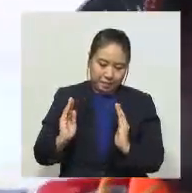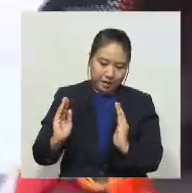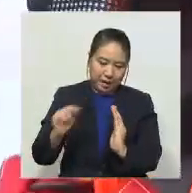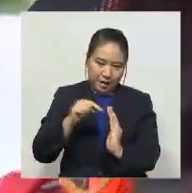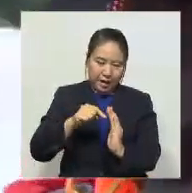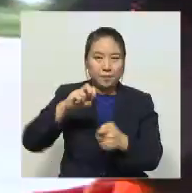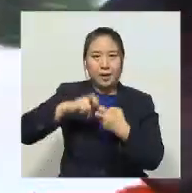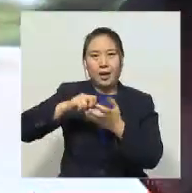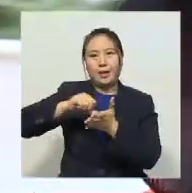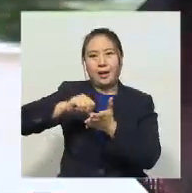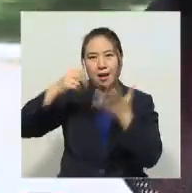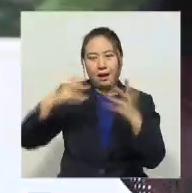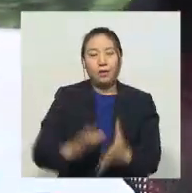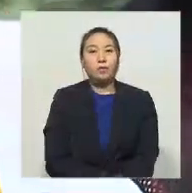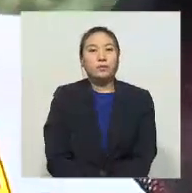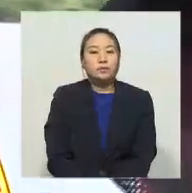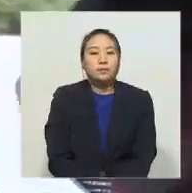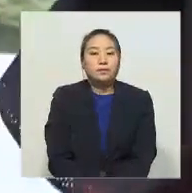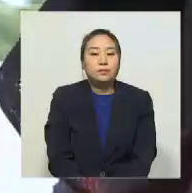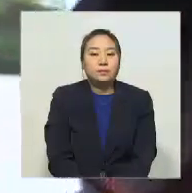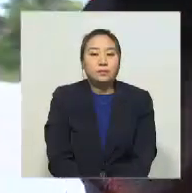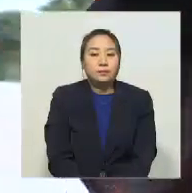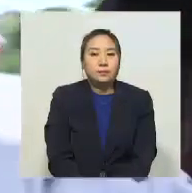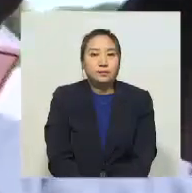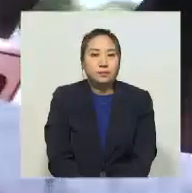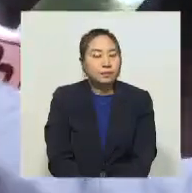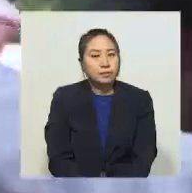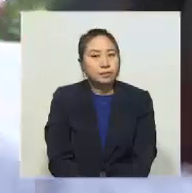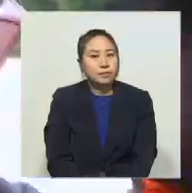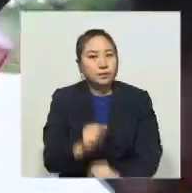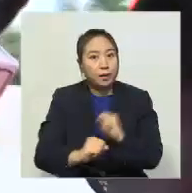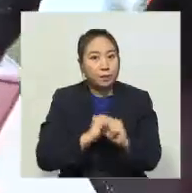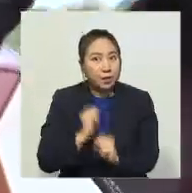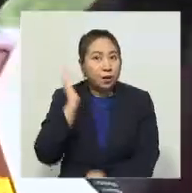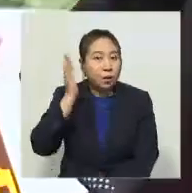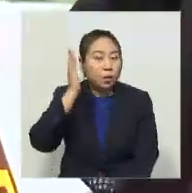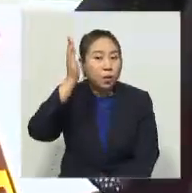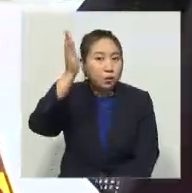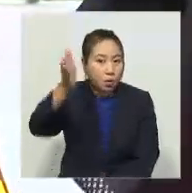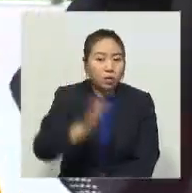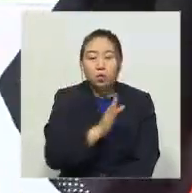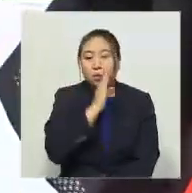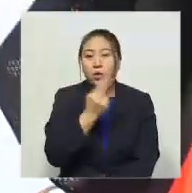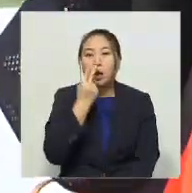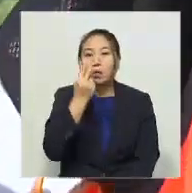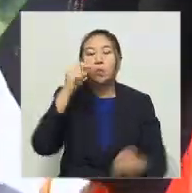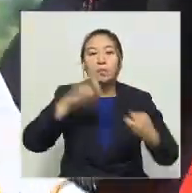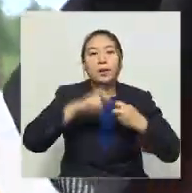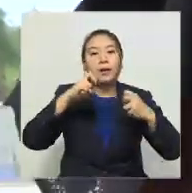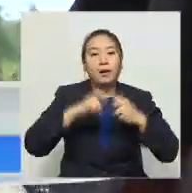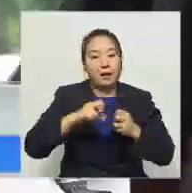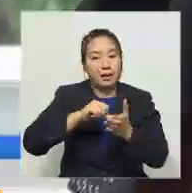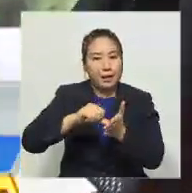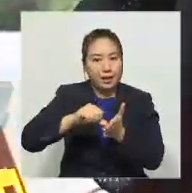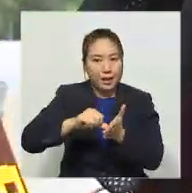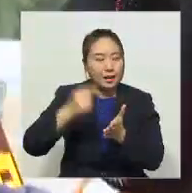แล้วครับครับ ทีนี้ถ้าพูดถึงปีต่อๆไปถ้ามองเรื่องของการแก้ปัญหาพี่ว่าเ